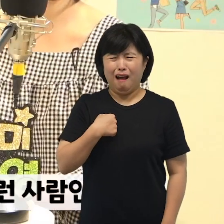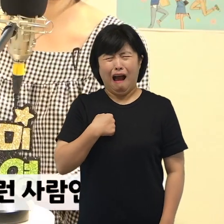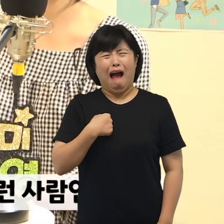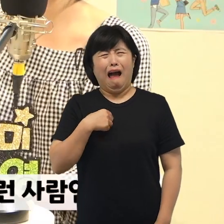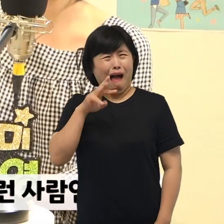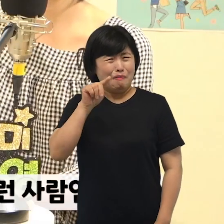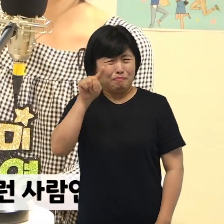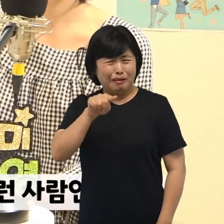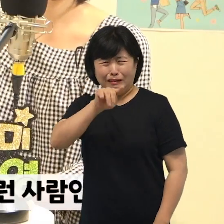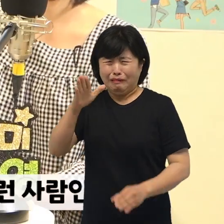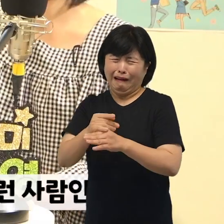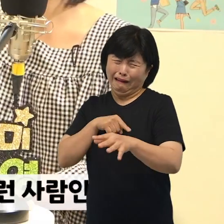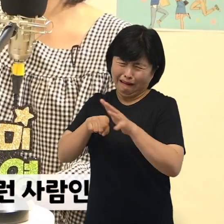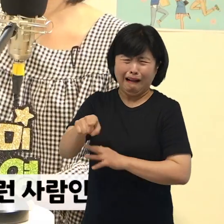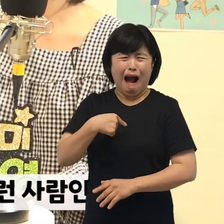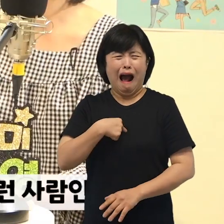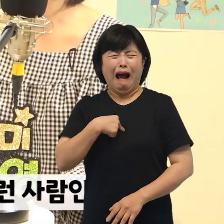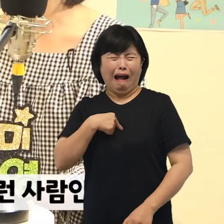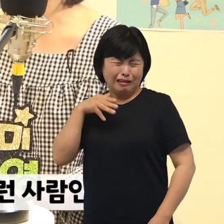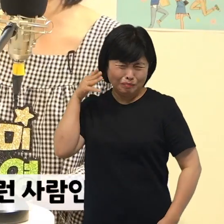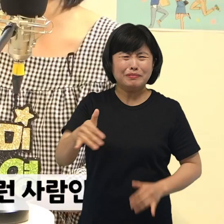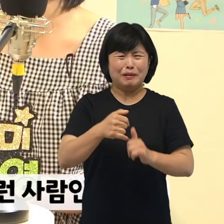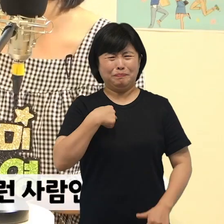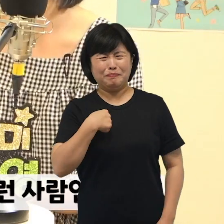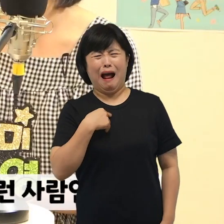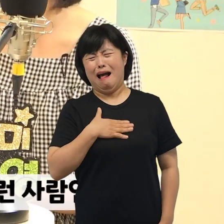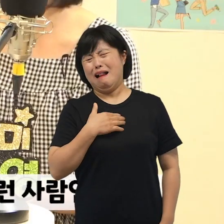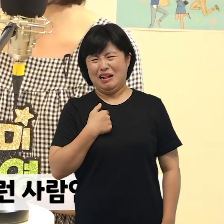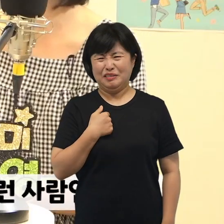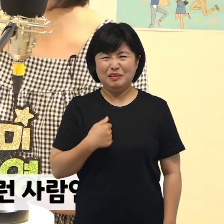이제 MZ세대의 굉장한 선두주자 네,